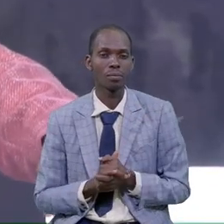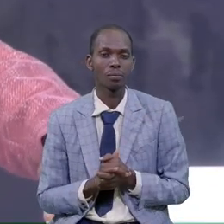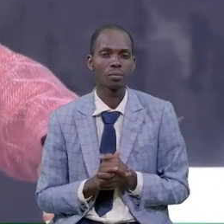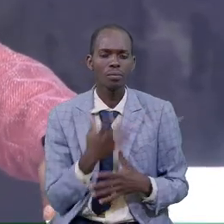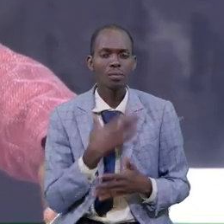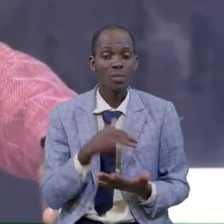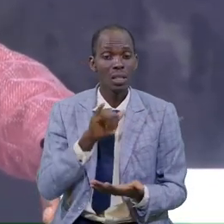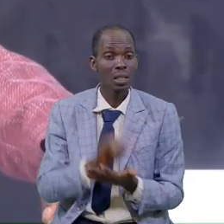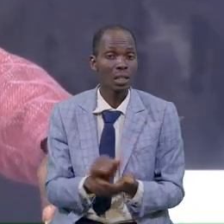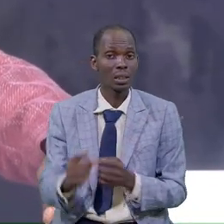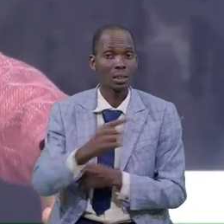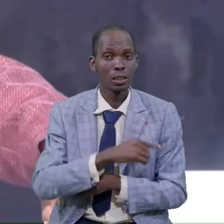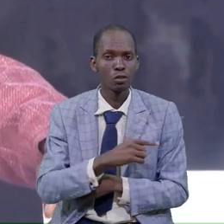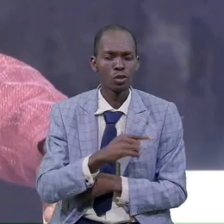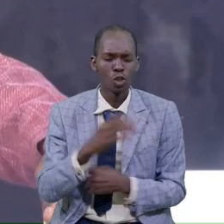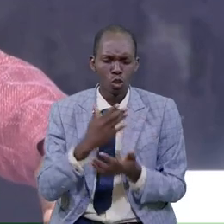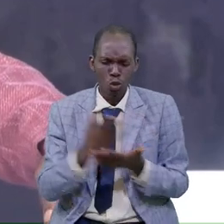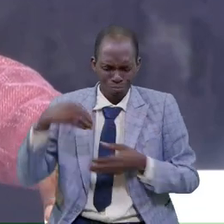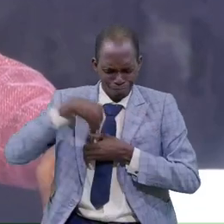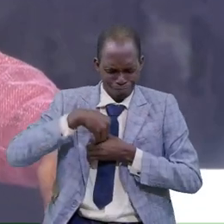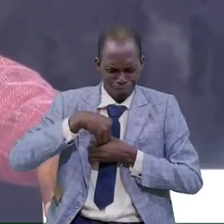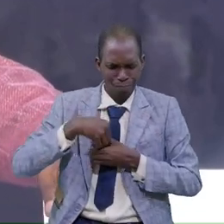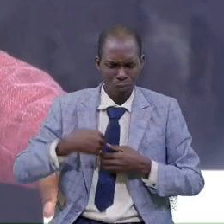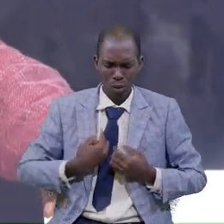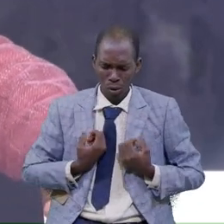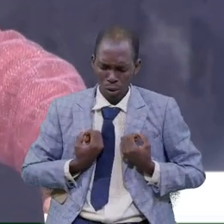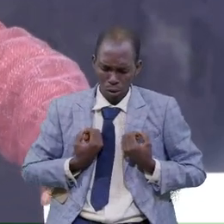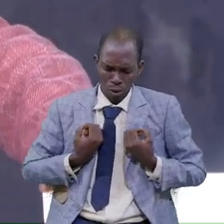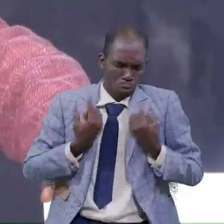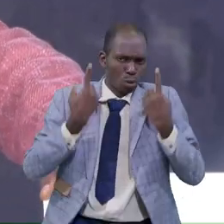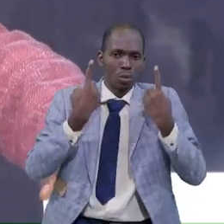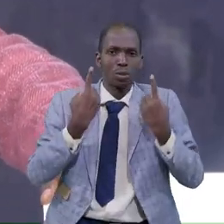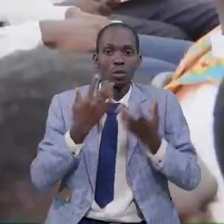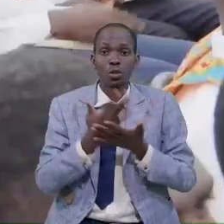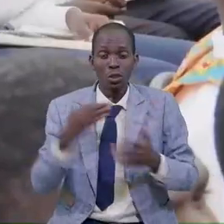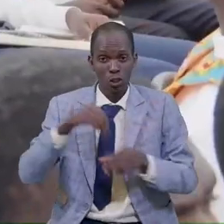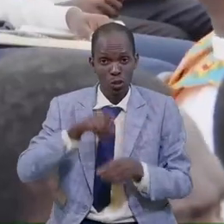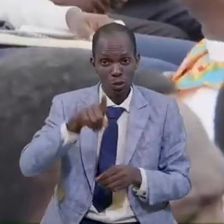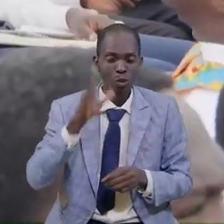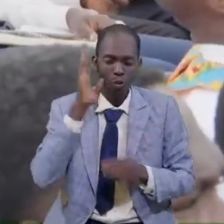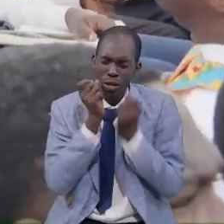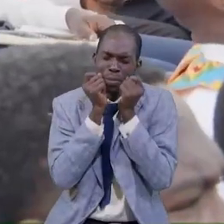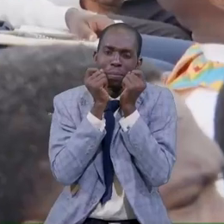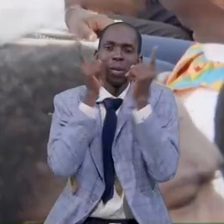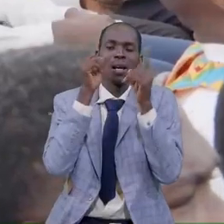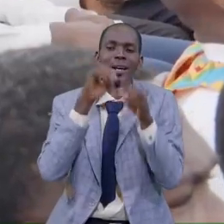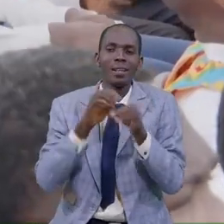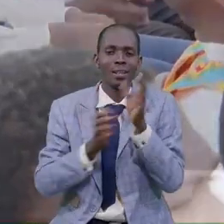jour-là, quelque chose en moi s'est réveillé. Quelque chose en toi aujourd'hui va se réveiller.